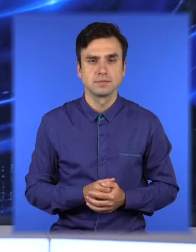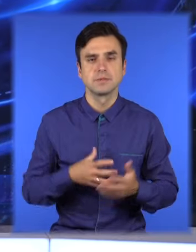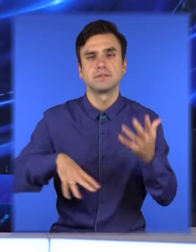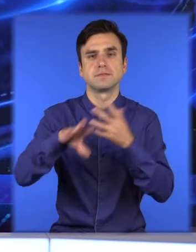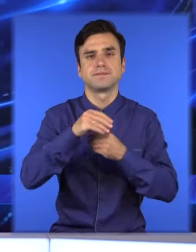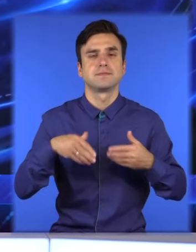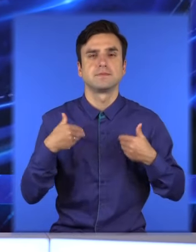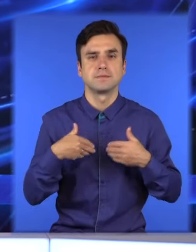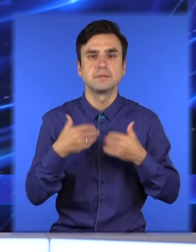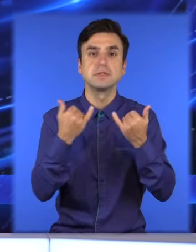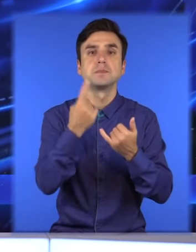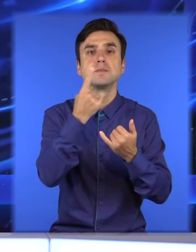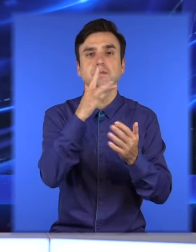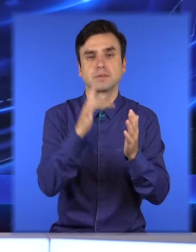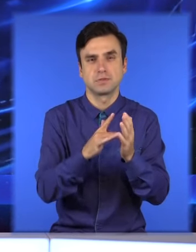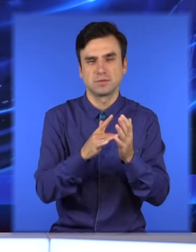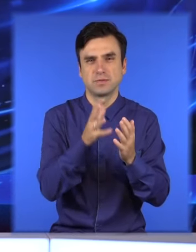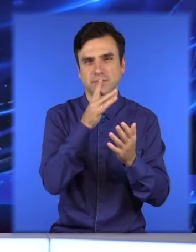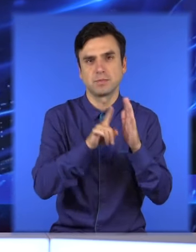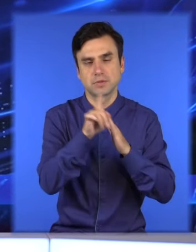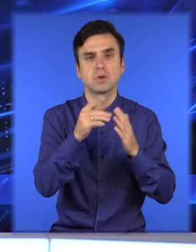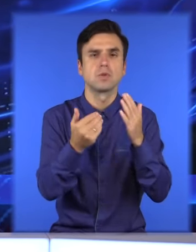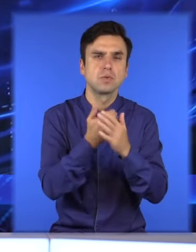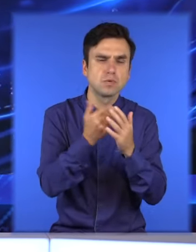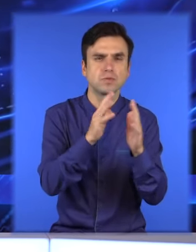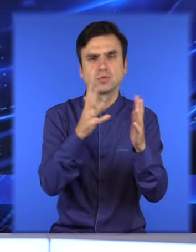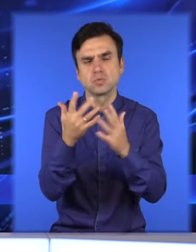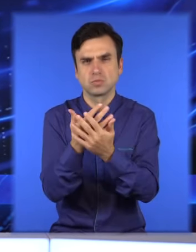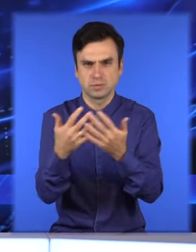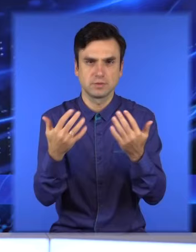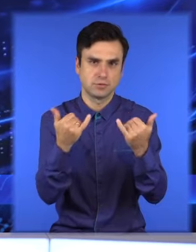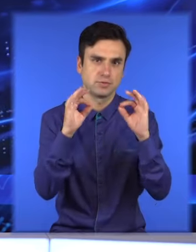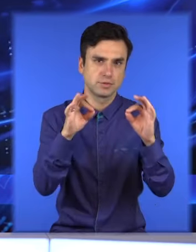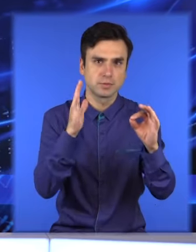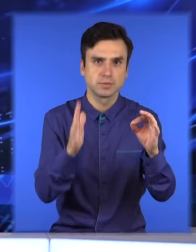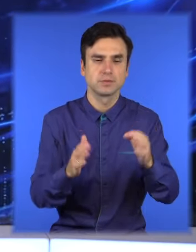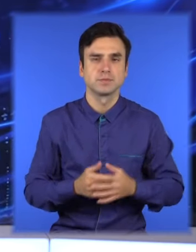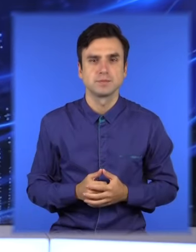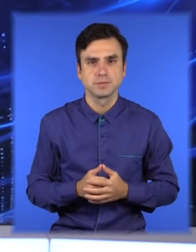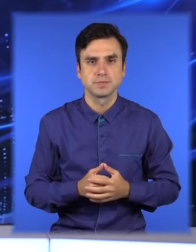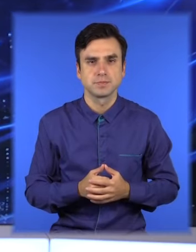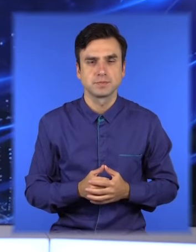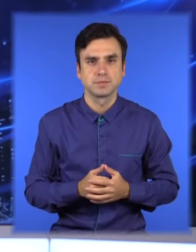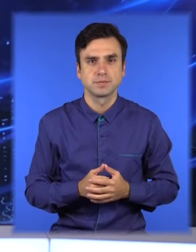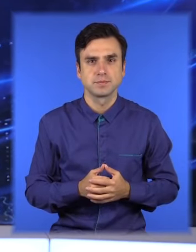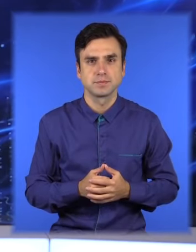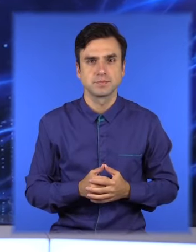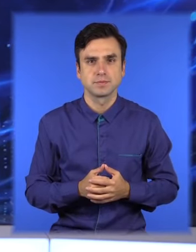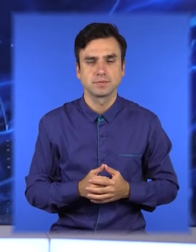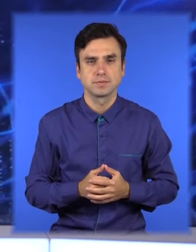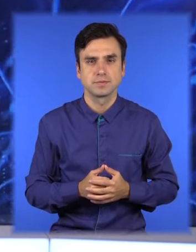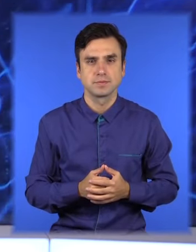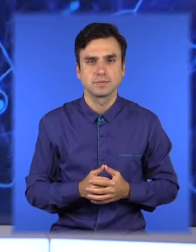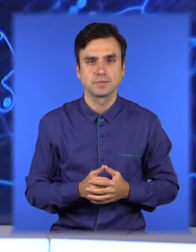Мої вітання усім на Першому міському. Час новин. Свіжа та актуальна інформація про події цього дня. Просто зараз у